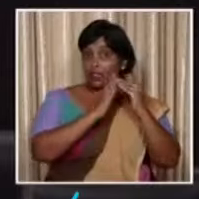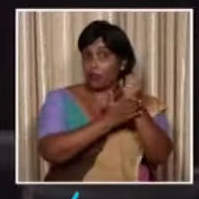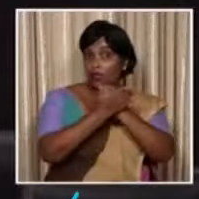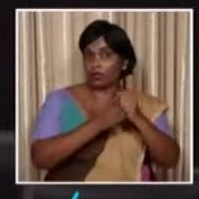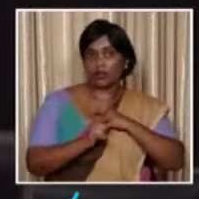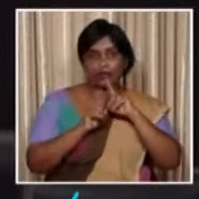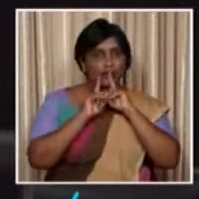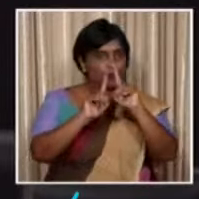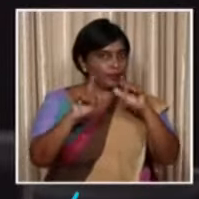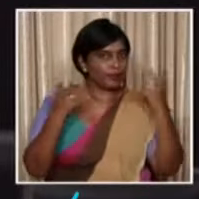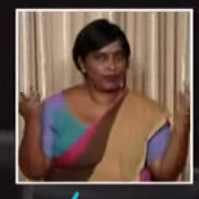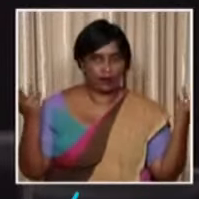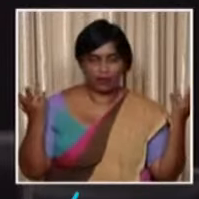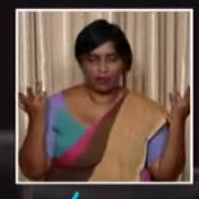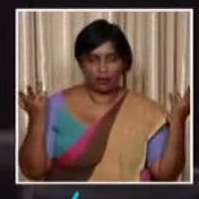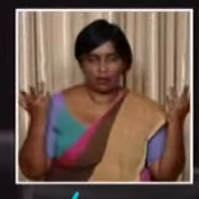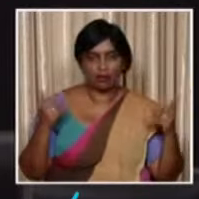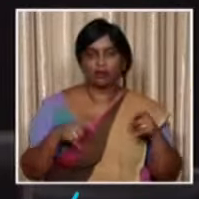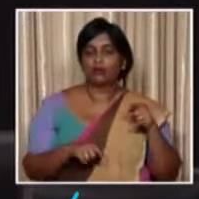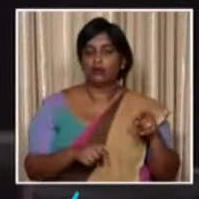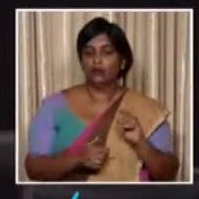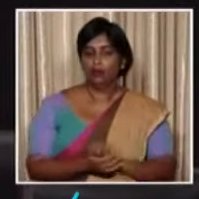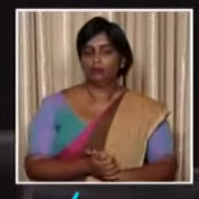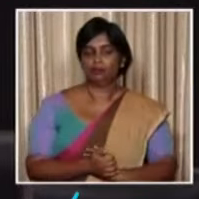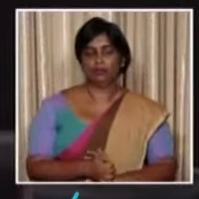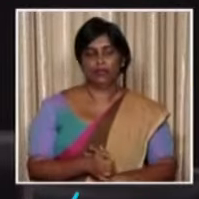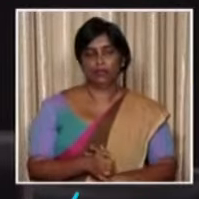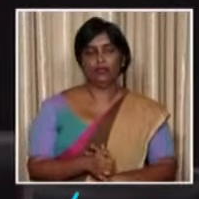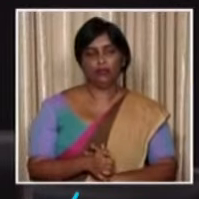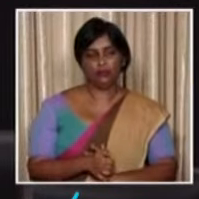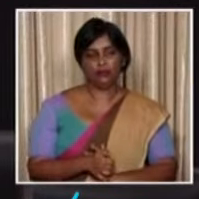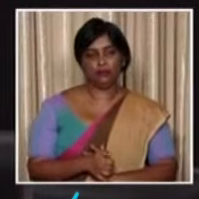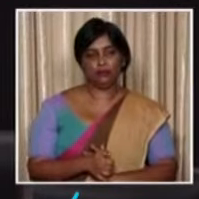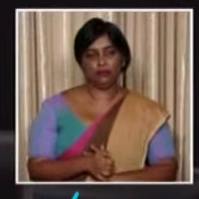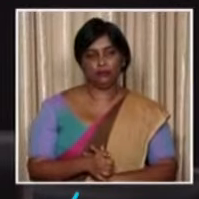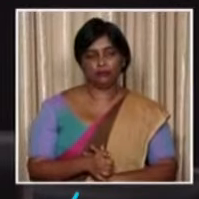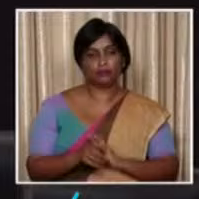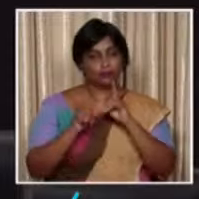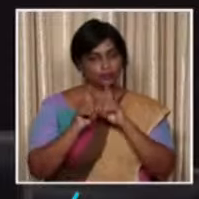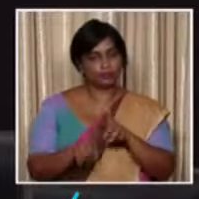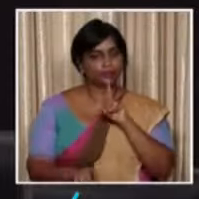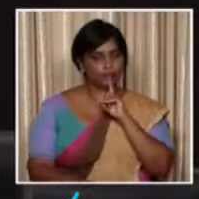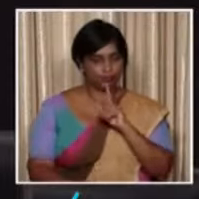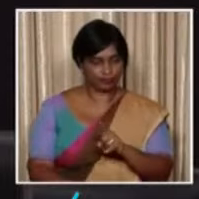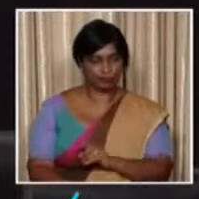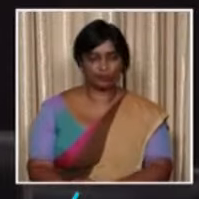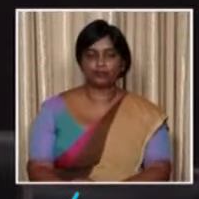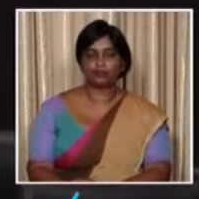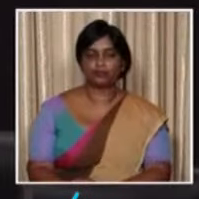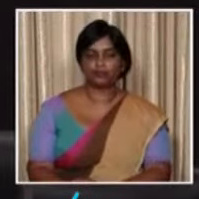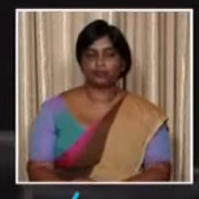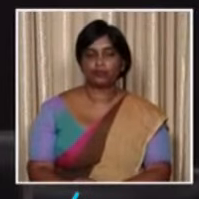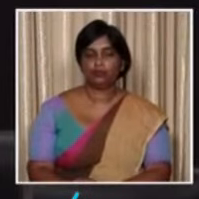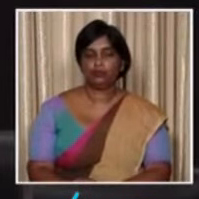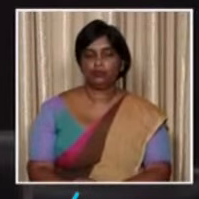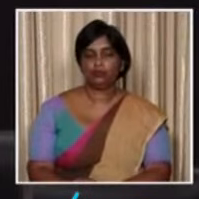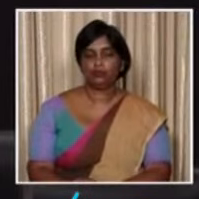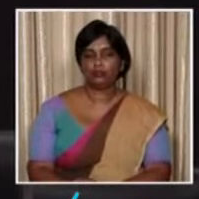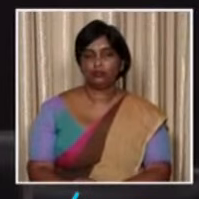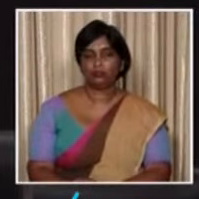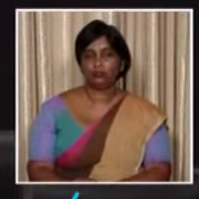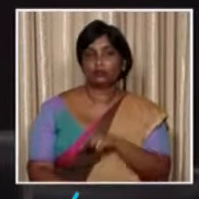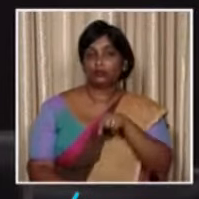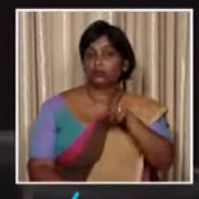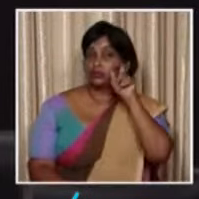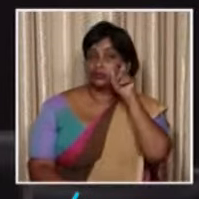නැහැ මෙන්න මේක ඊට පස්සේ මම මෙතනදී මෙන්න මේ විදියට එනවා මෙතන